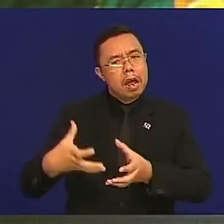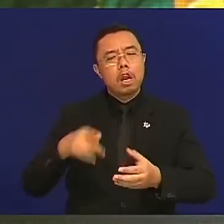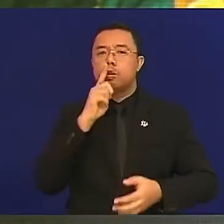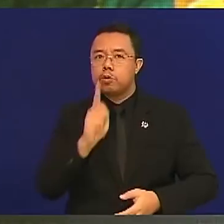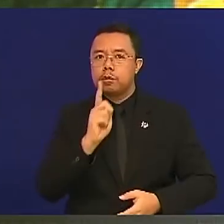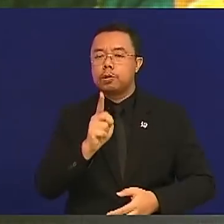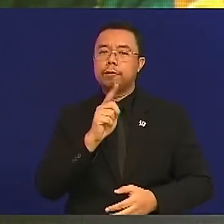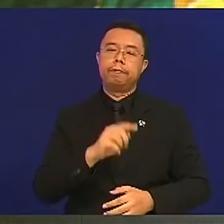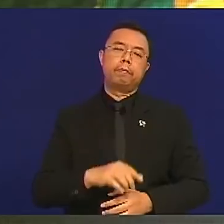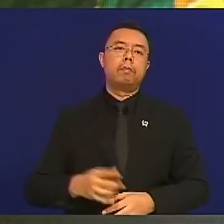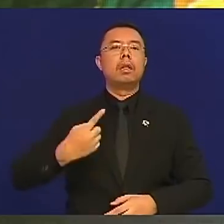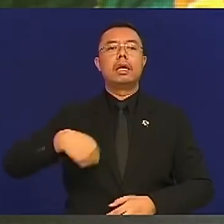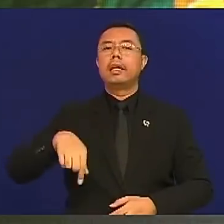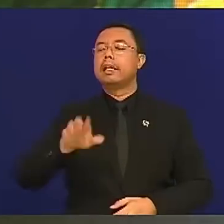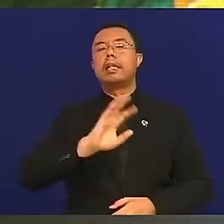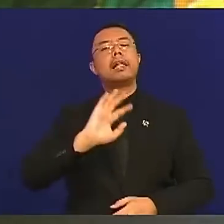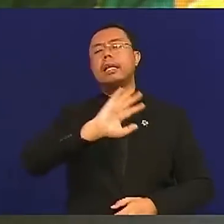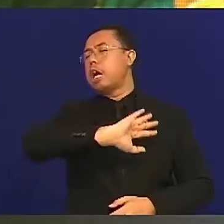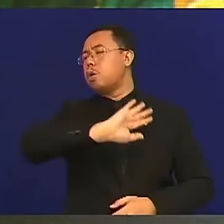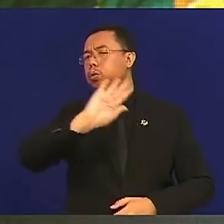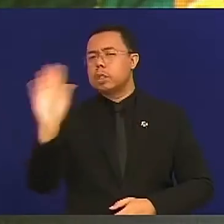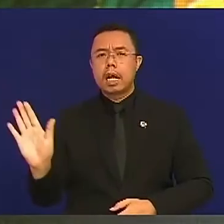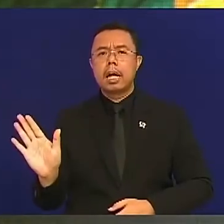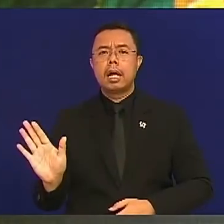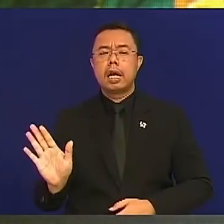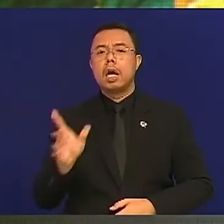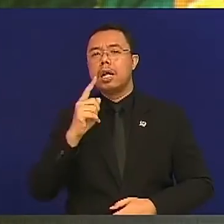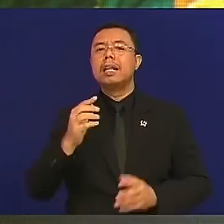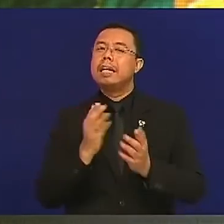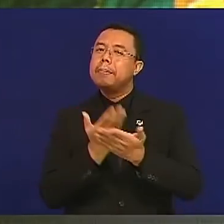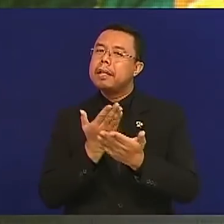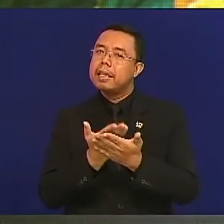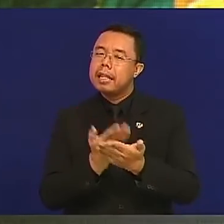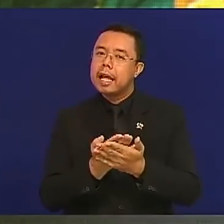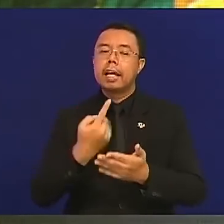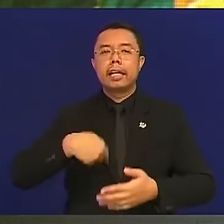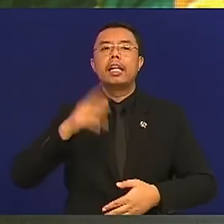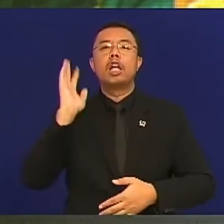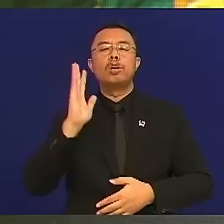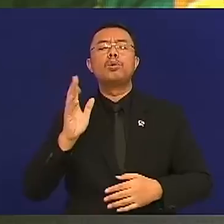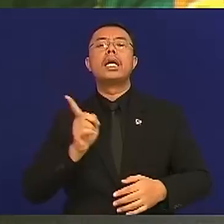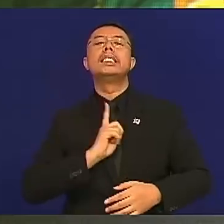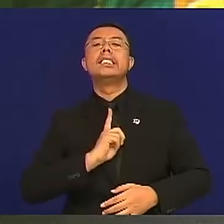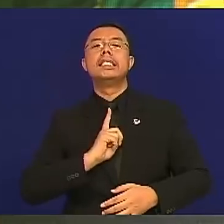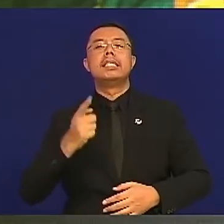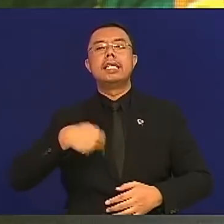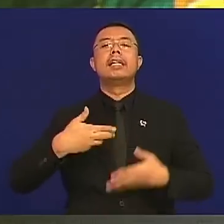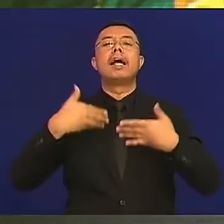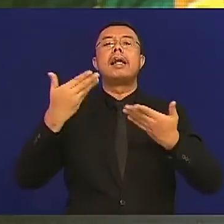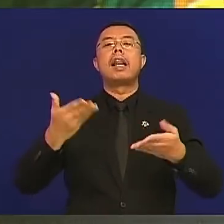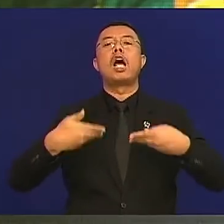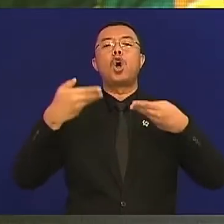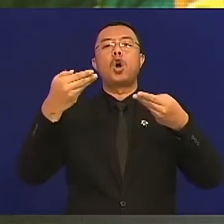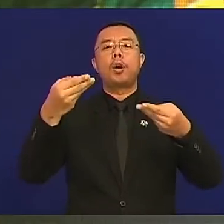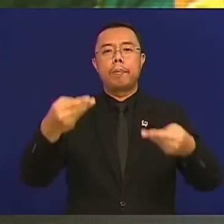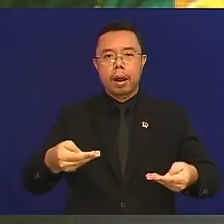sungguh, saudaraku. Kita tidak usah diminta. Kita sudah dengan sendirinya, kita rela